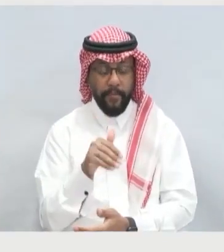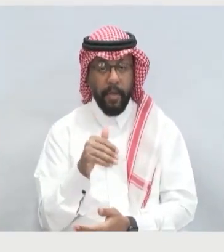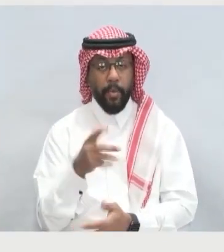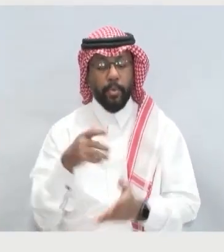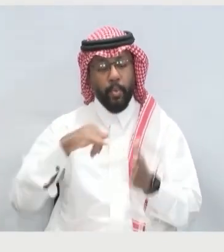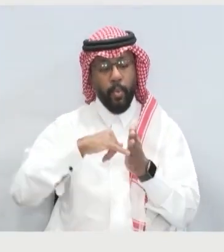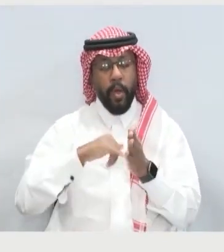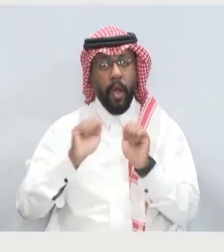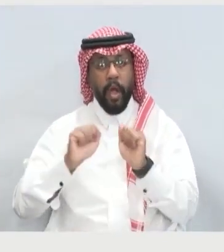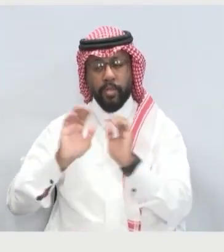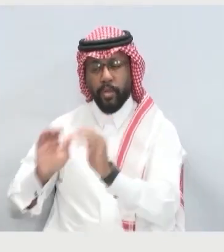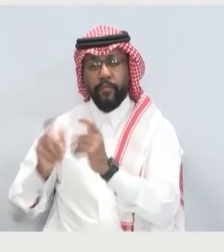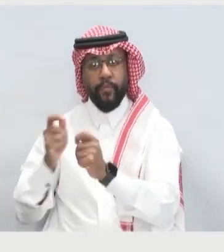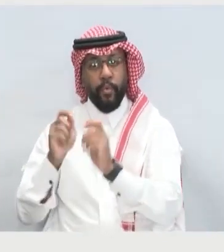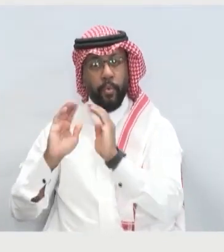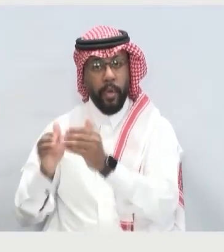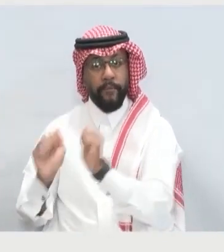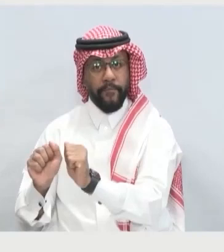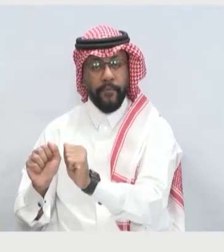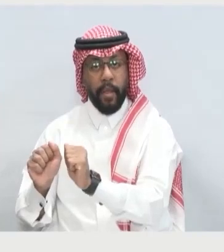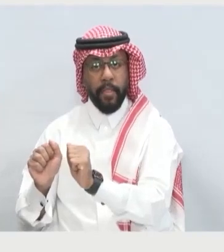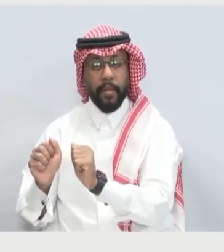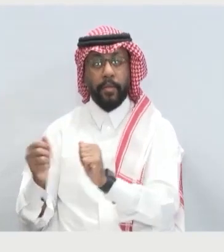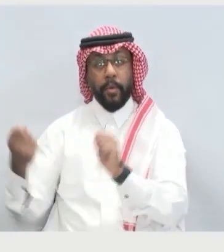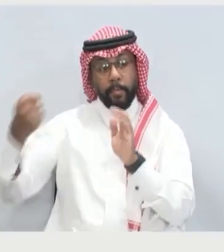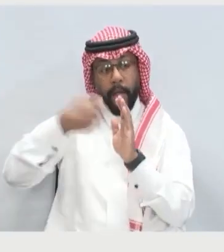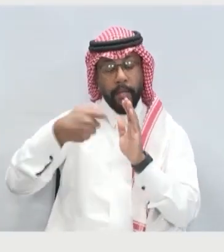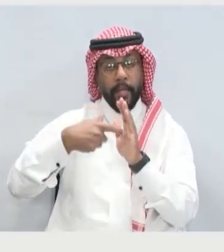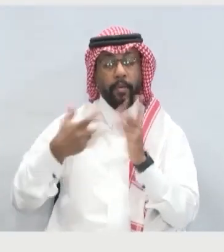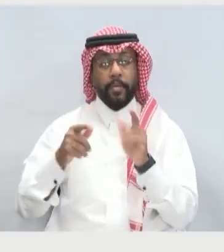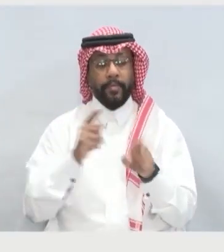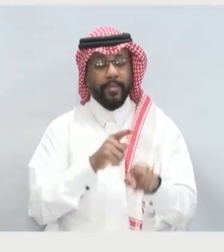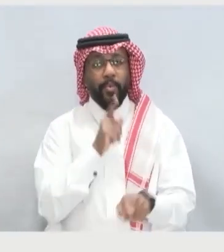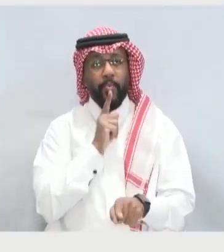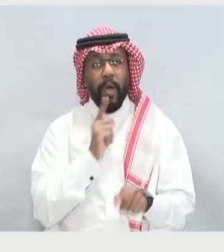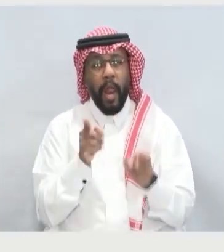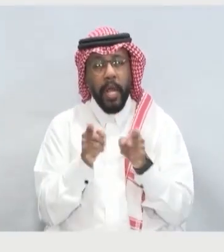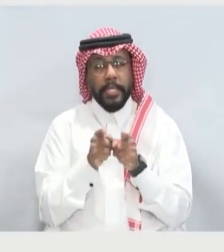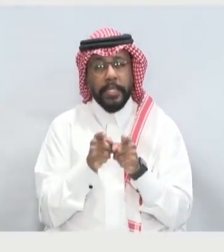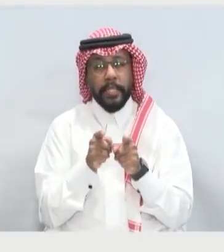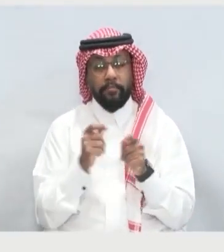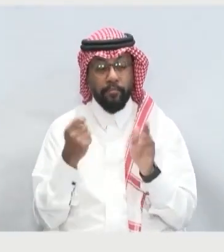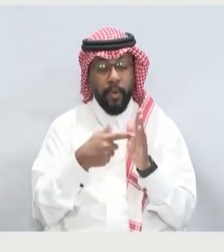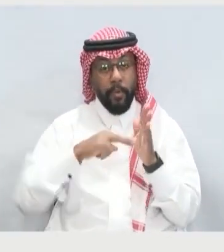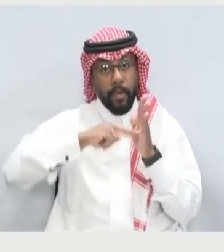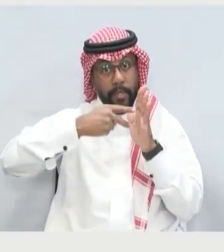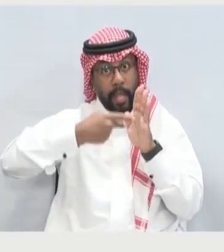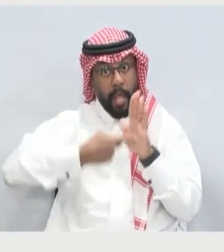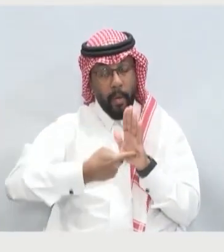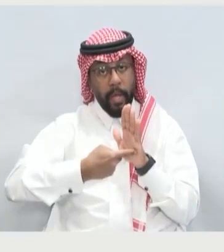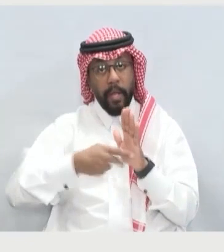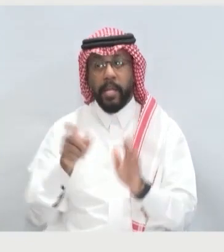المبلغ المبالغ الماليه متوفره وكذلك الادوات قصيره الاجل التي نستطيع تحويلها